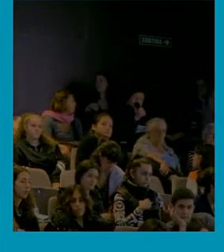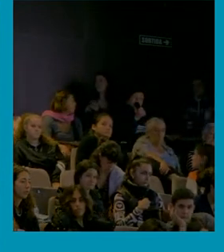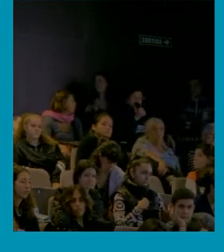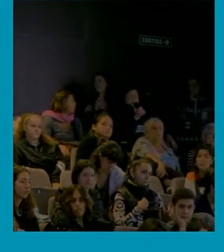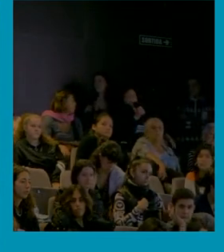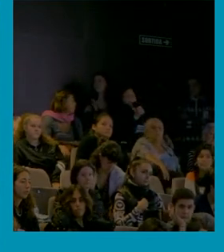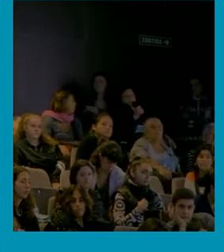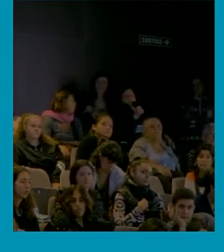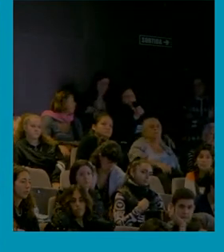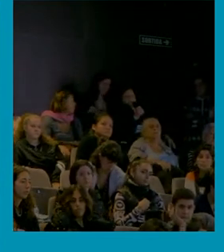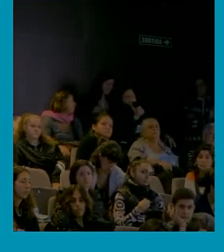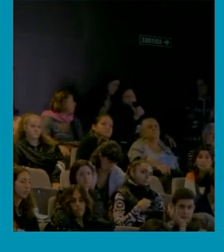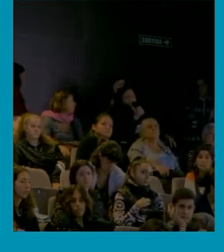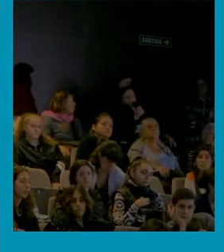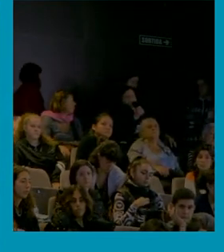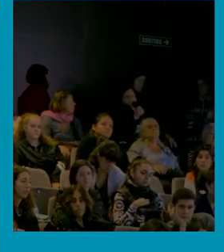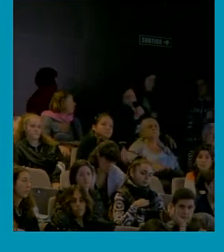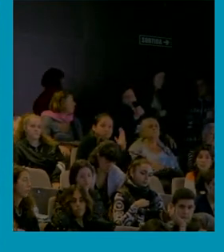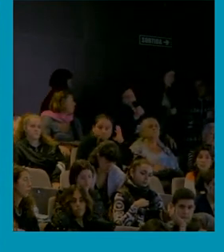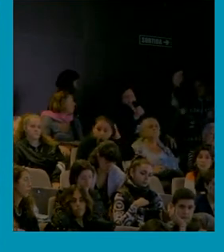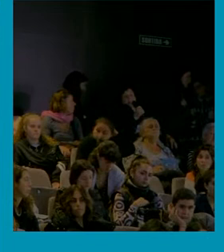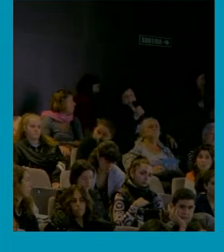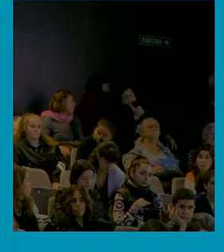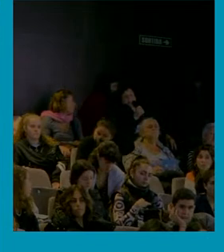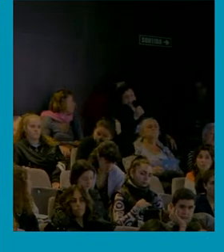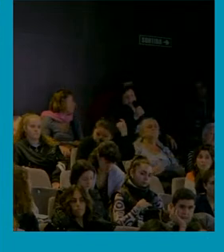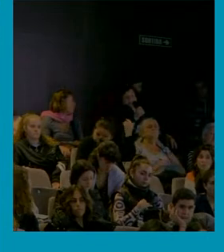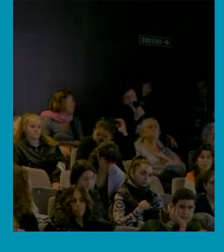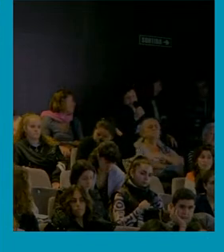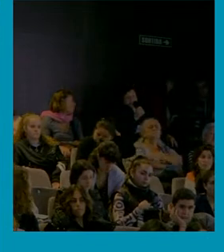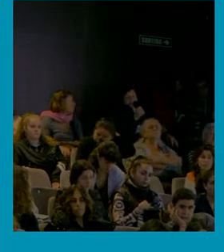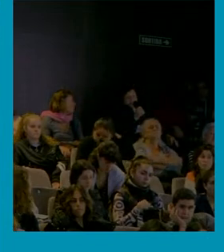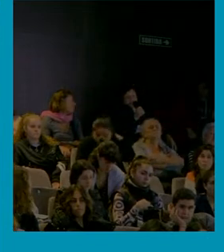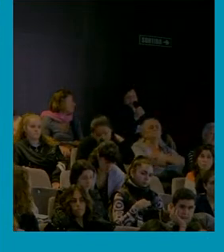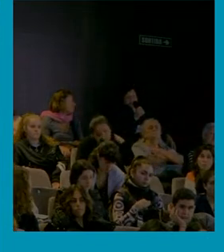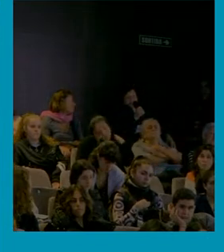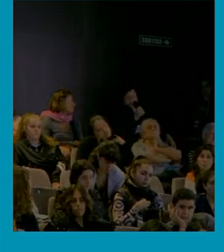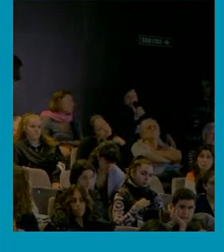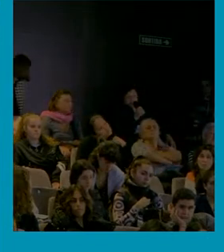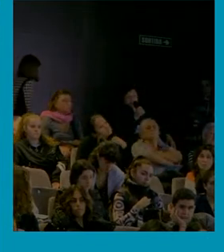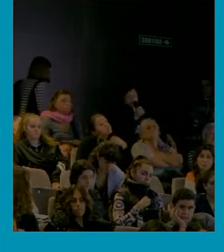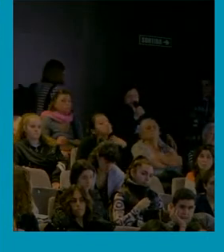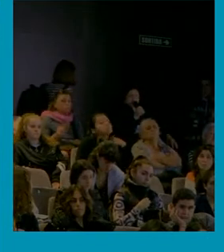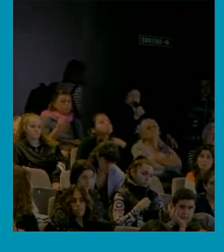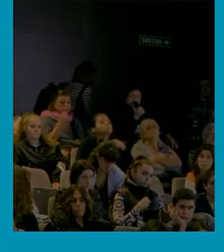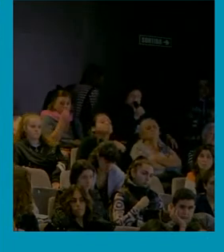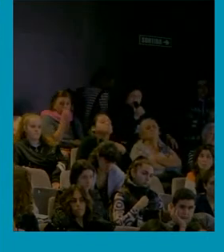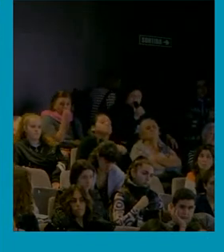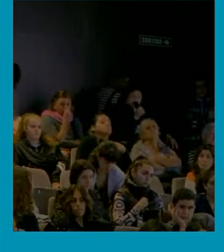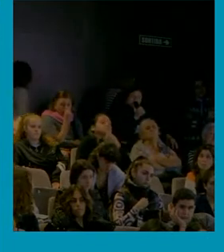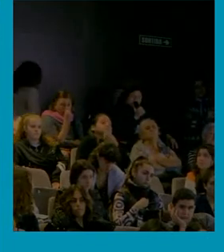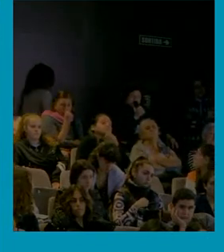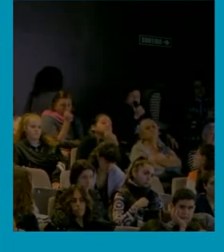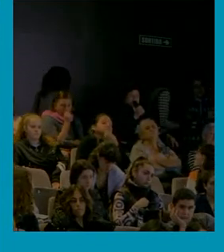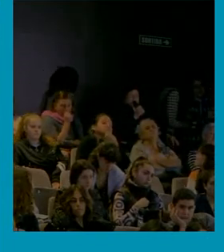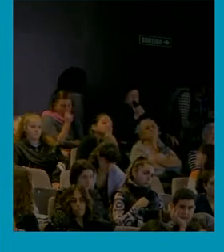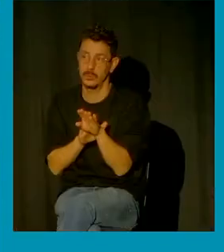quasi bé totes les dones pertanyem a una d'aquestes interseccionalitats i continuem